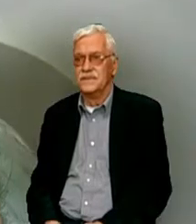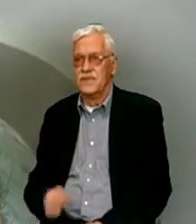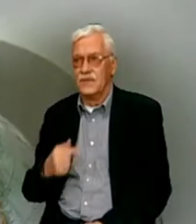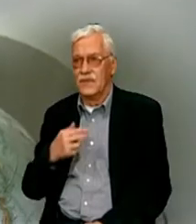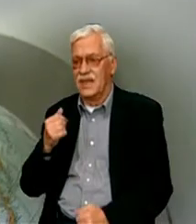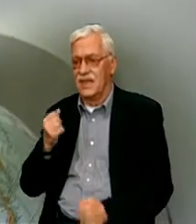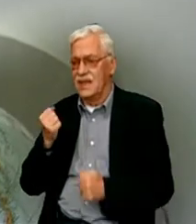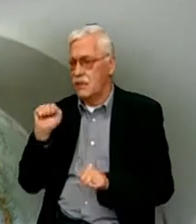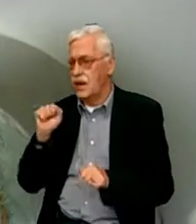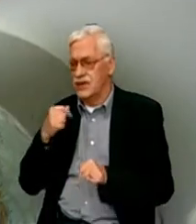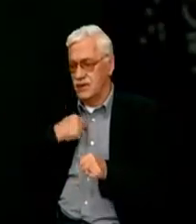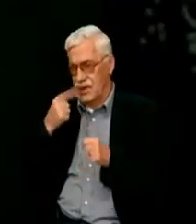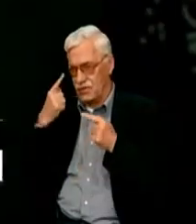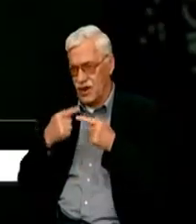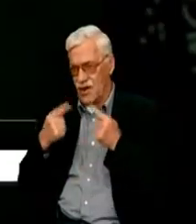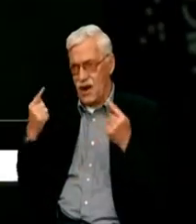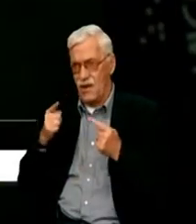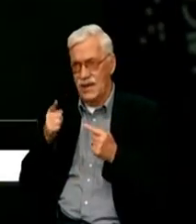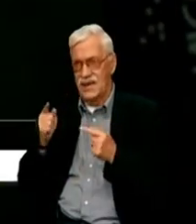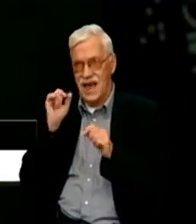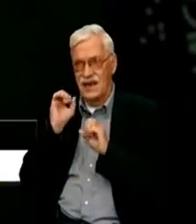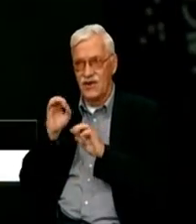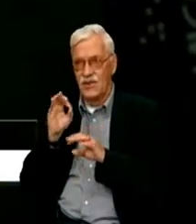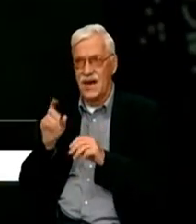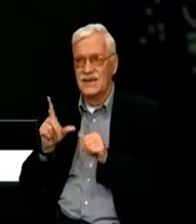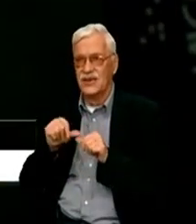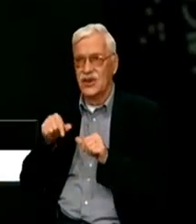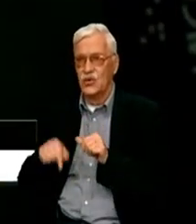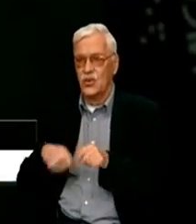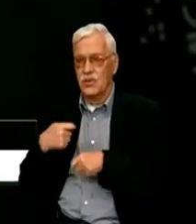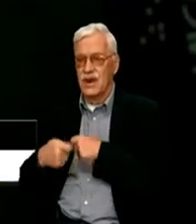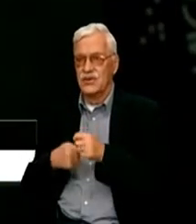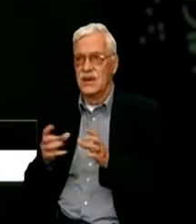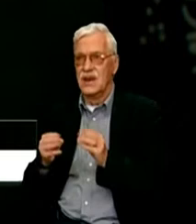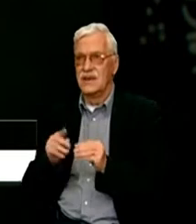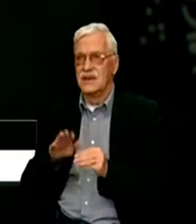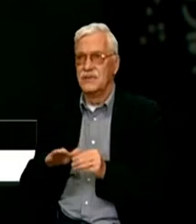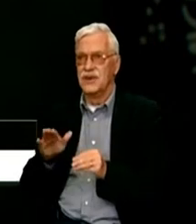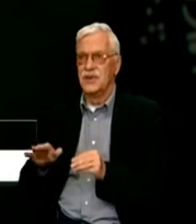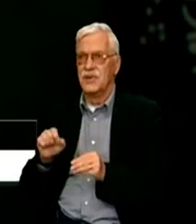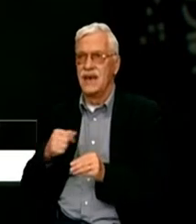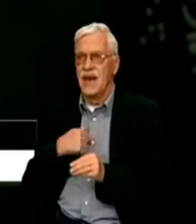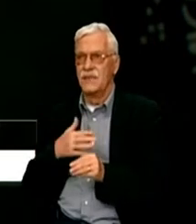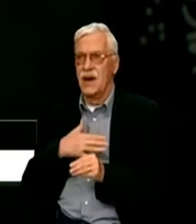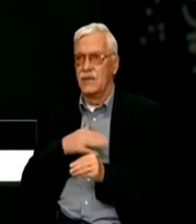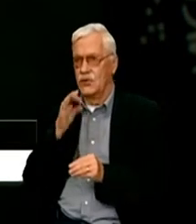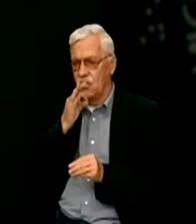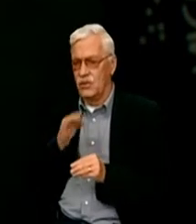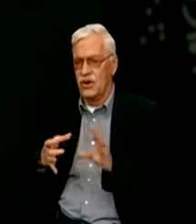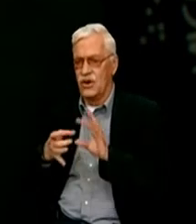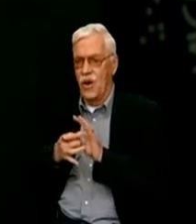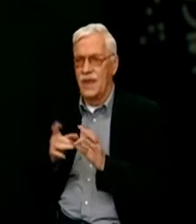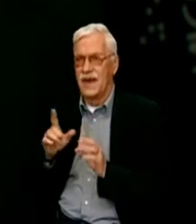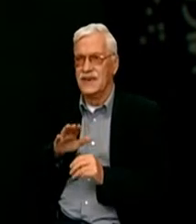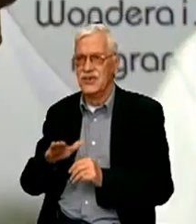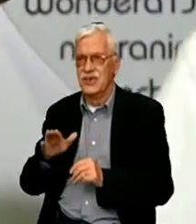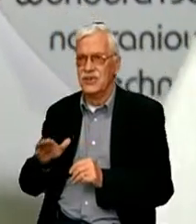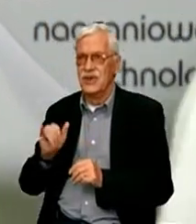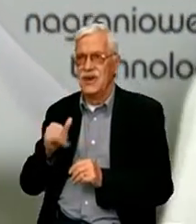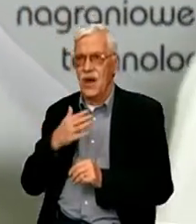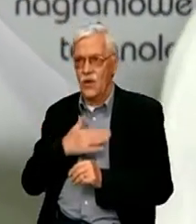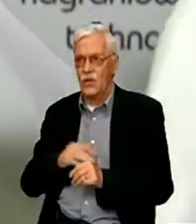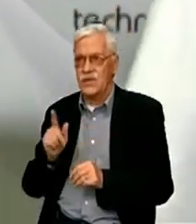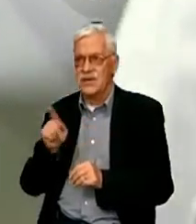przekonała mnie ta informacja, że tutaj pracujemy z dziećmi, a ja bardzo mam dobry kontakt z dziećmi i bardzo lubię z nimi